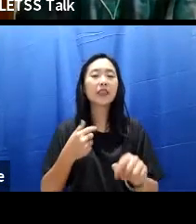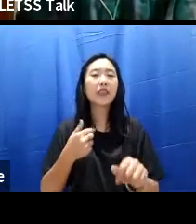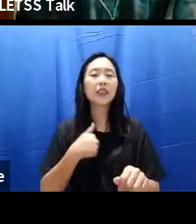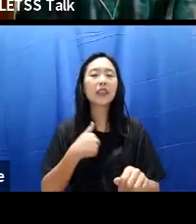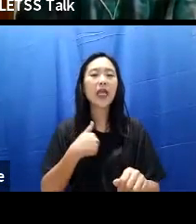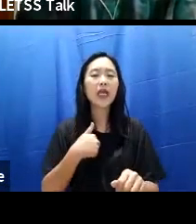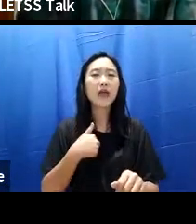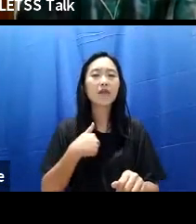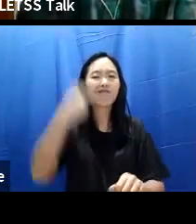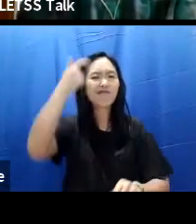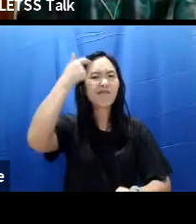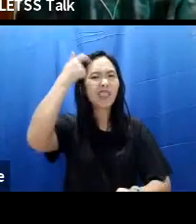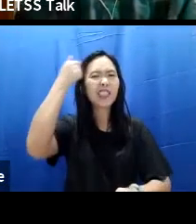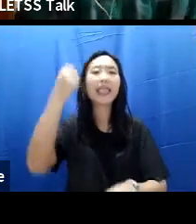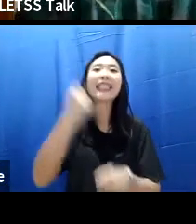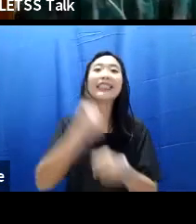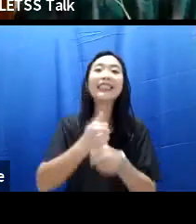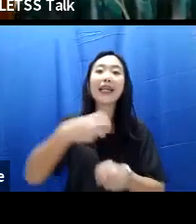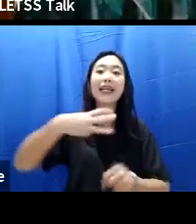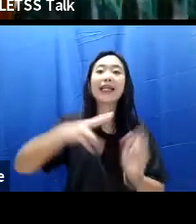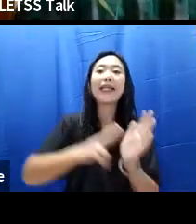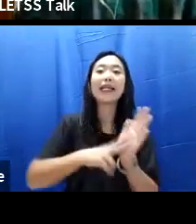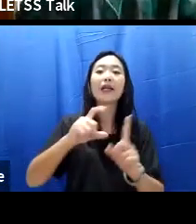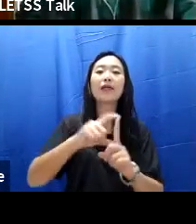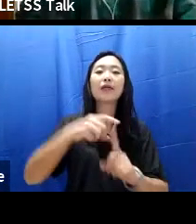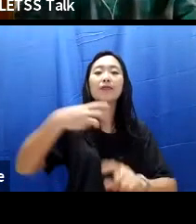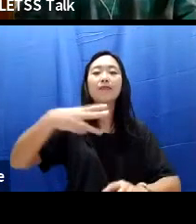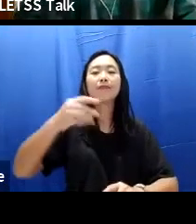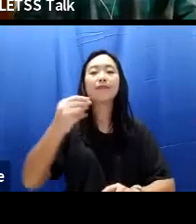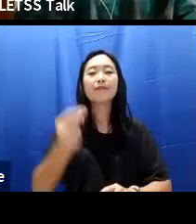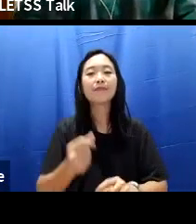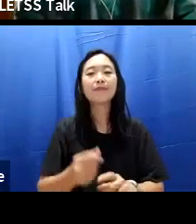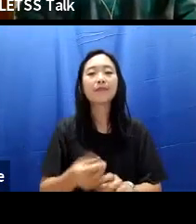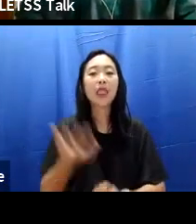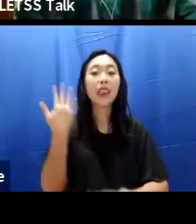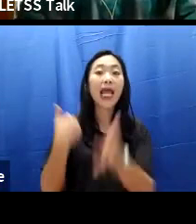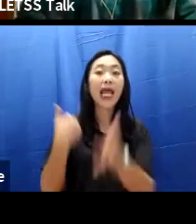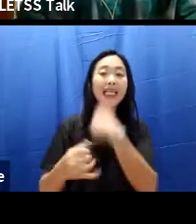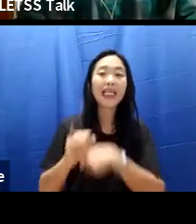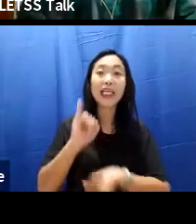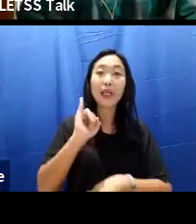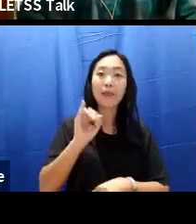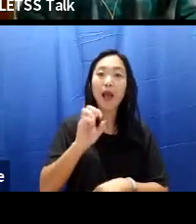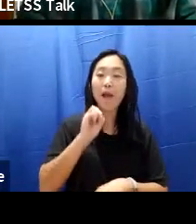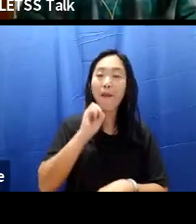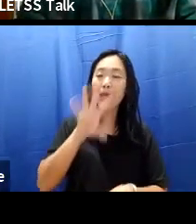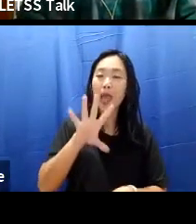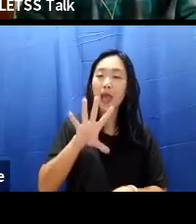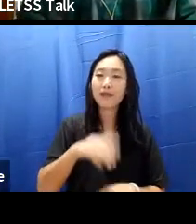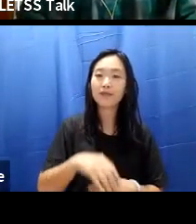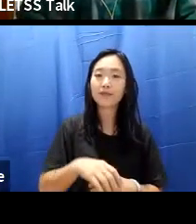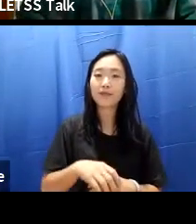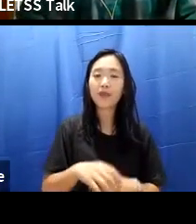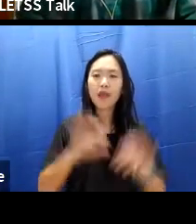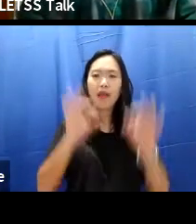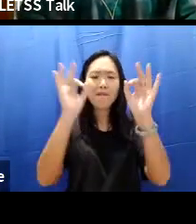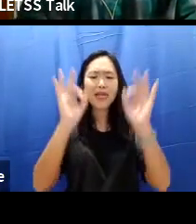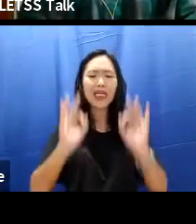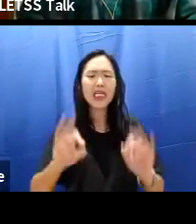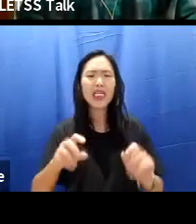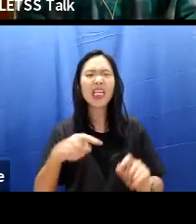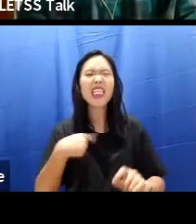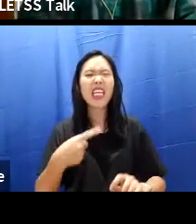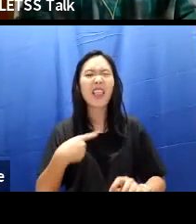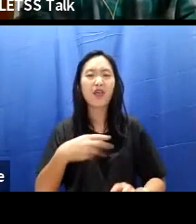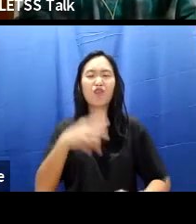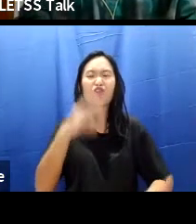seperti yang Mbak Ibah sudah katakan bahwa pendidikan kita kan sangat konservatif ya. Jadi